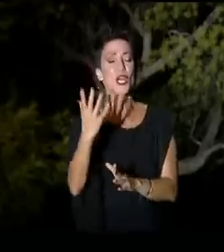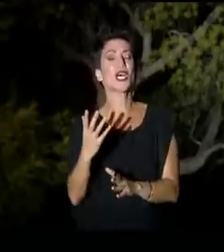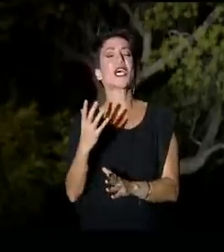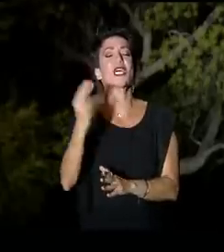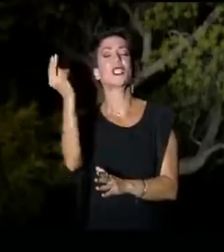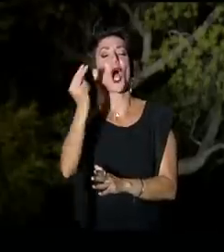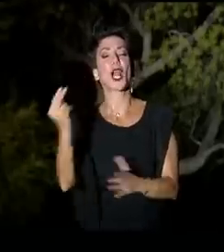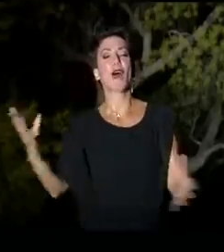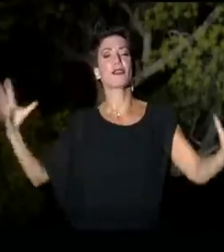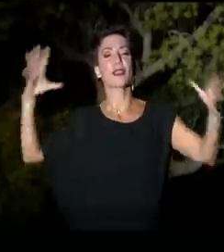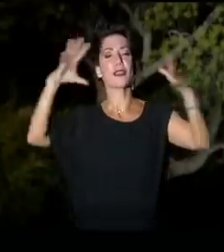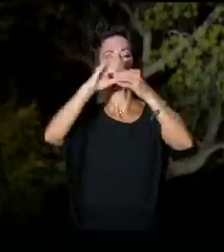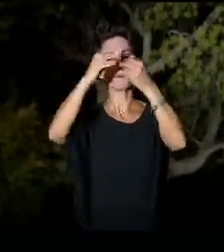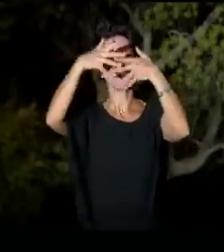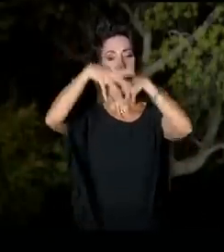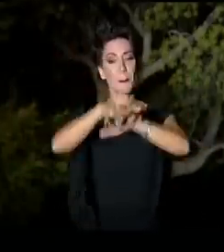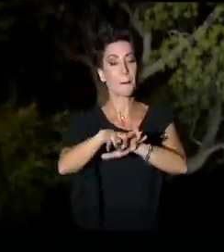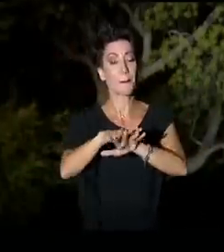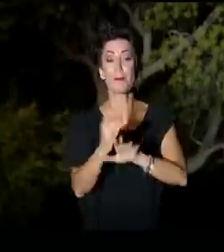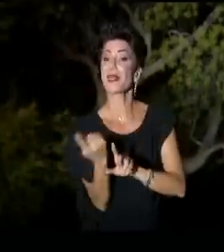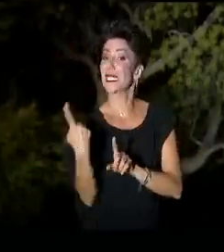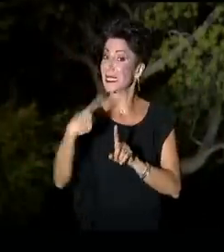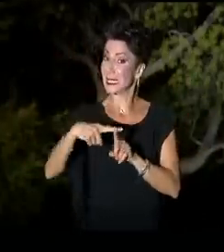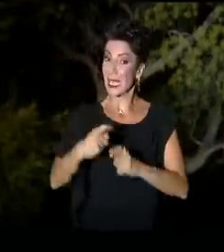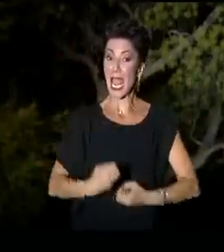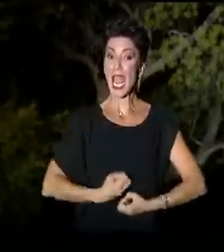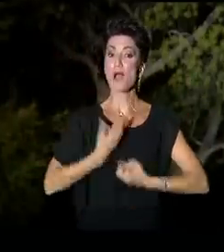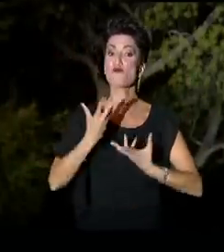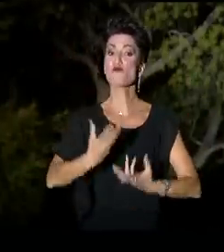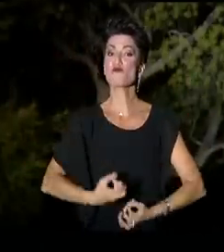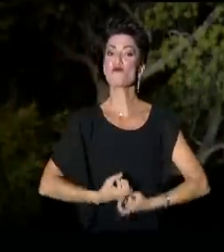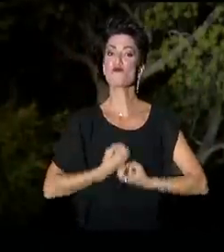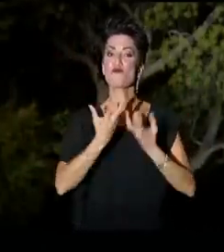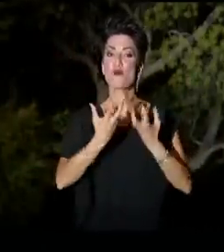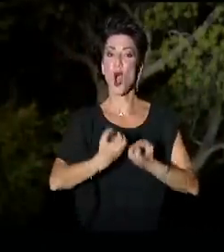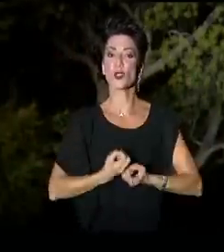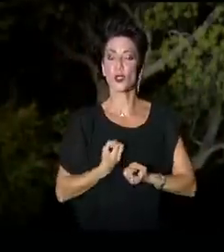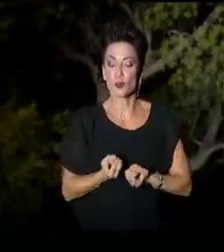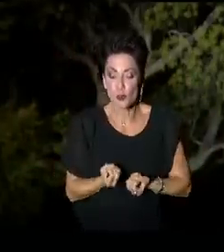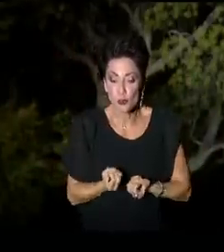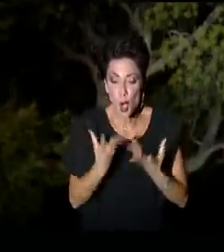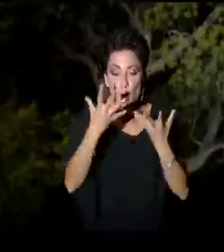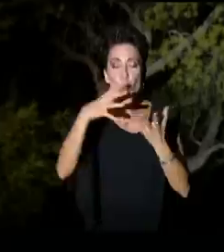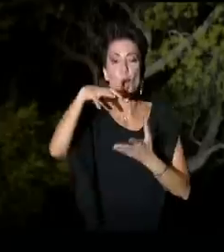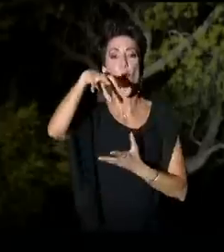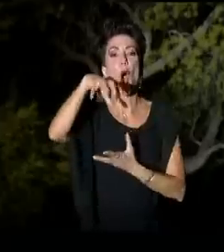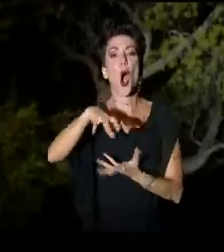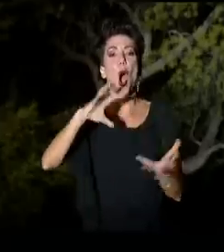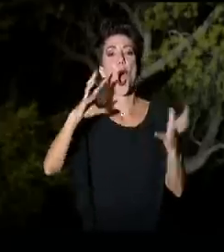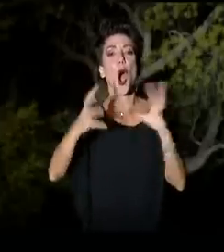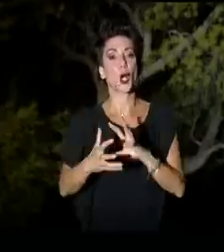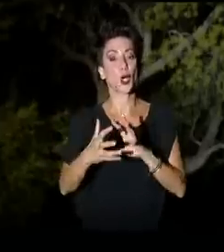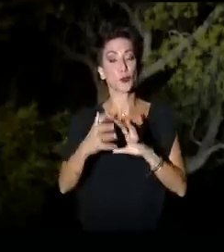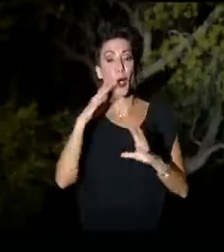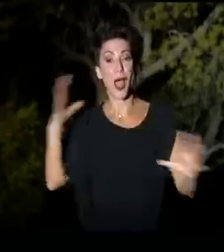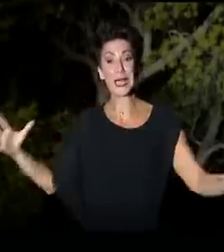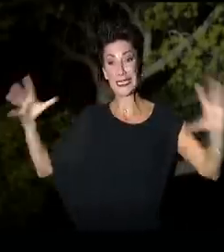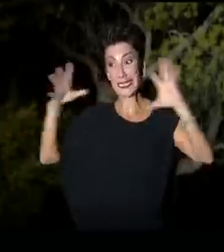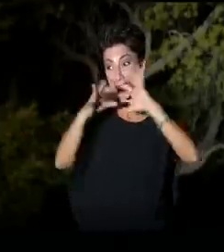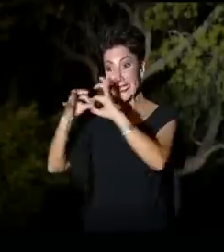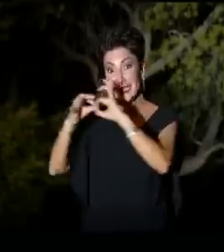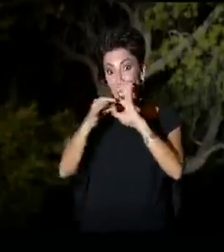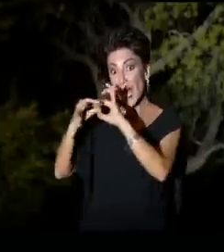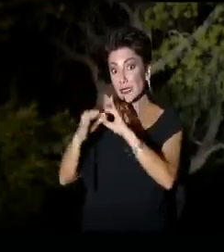emotions, συναισθήματα στον αρχαίο κόσμο, σε σύμπραξη με το Μουσείο της Ακρόπολης, που απέσπασε το βραβείο